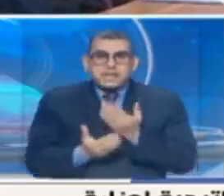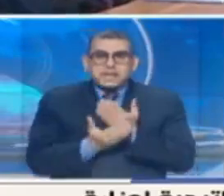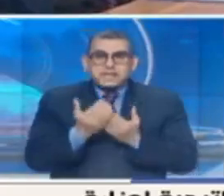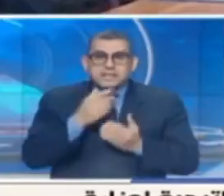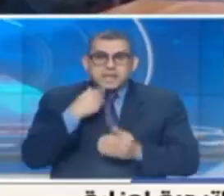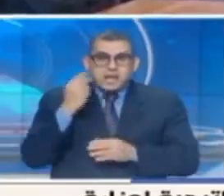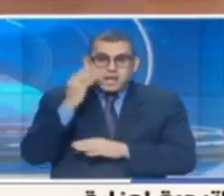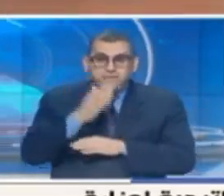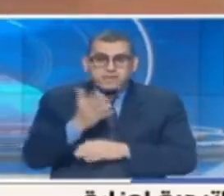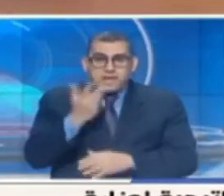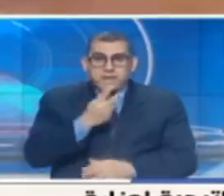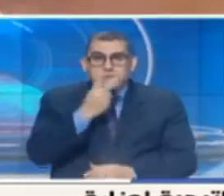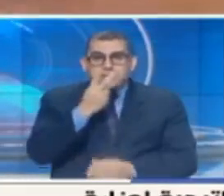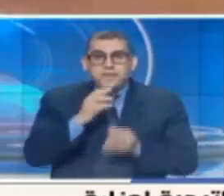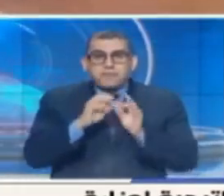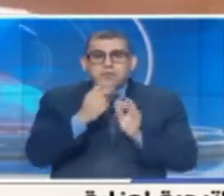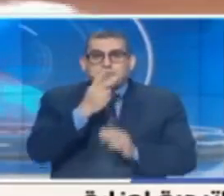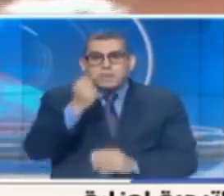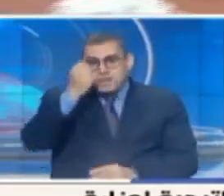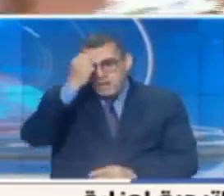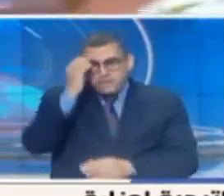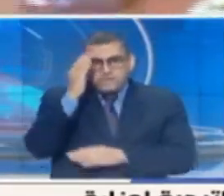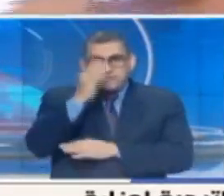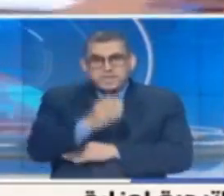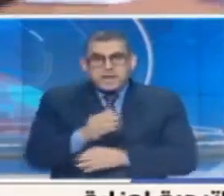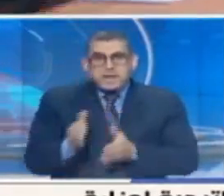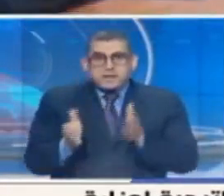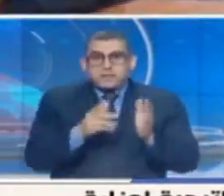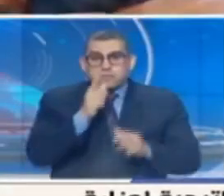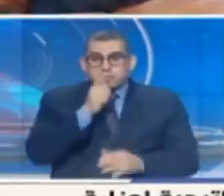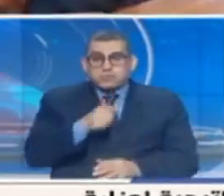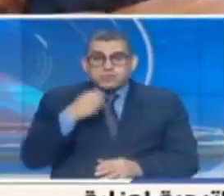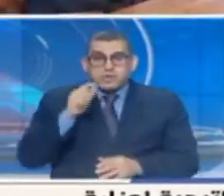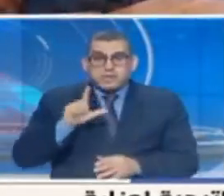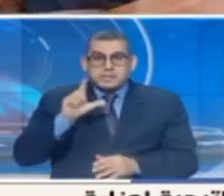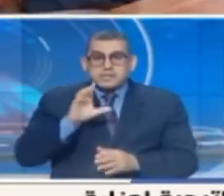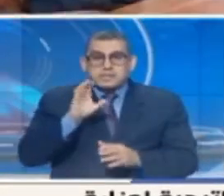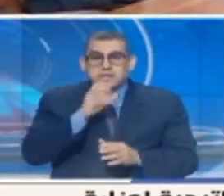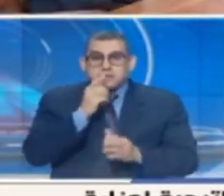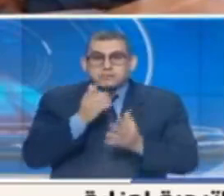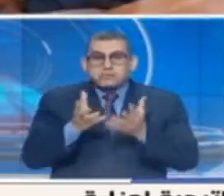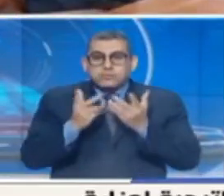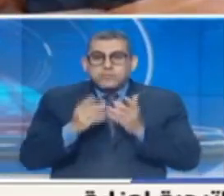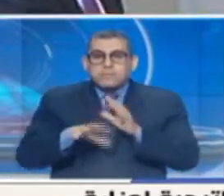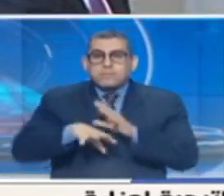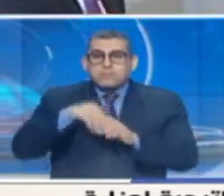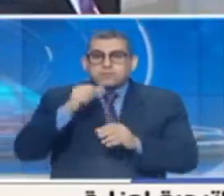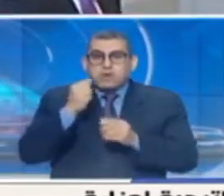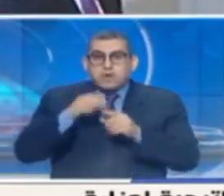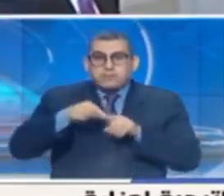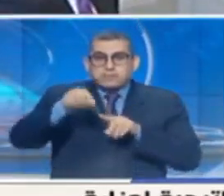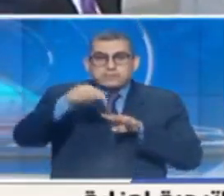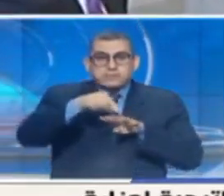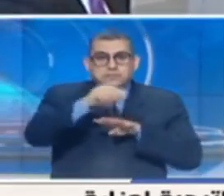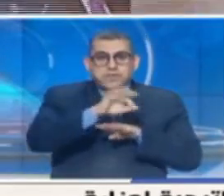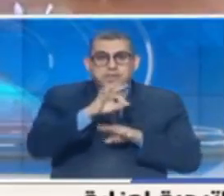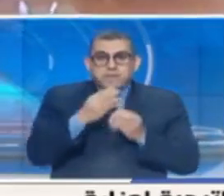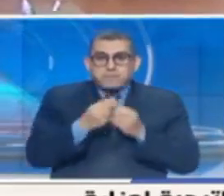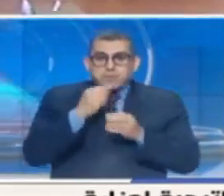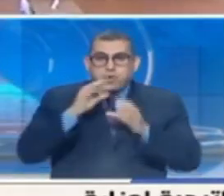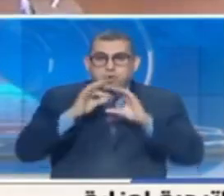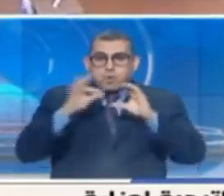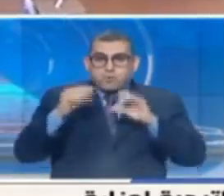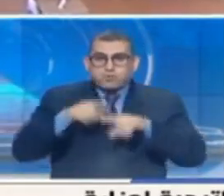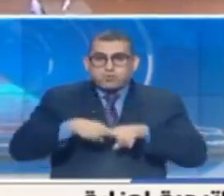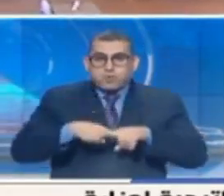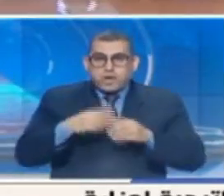الجديدة بإجمالي 2.2 مليون فدان. كما اطلع الرئيس على مشروعي الربط الكهربائي الثلاثي مع كل من